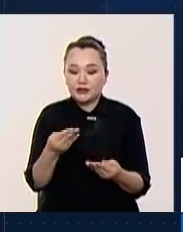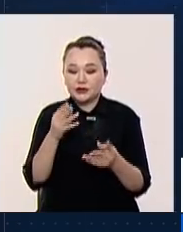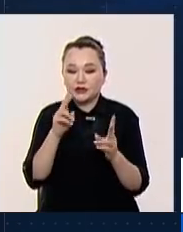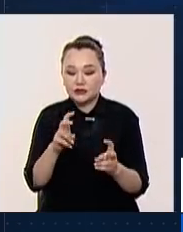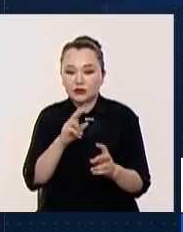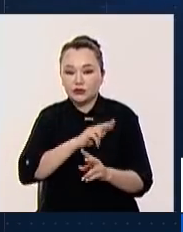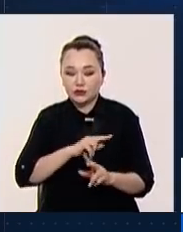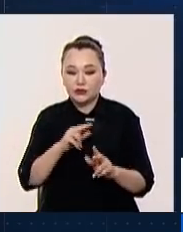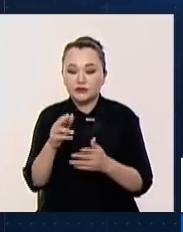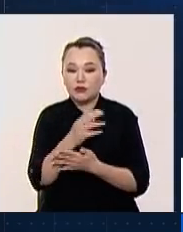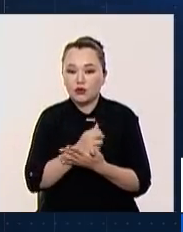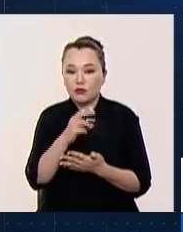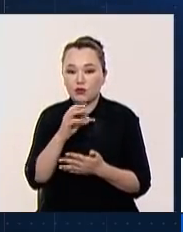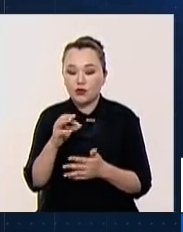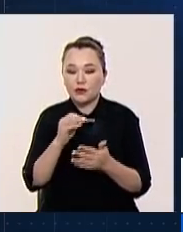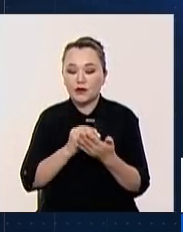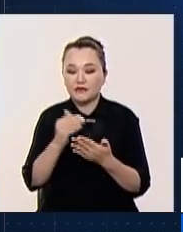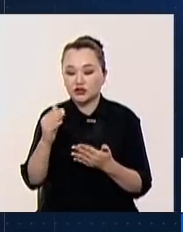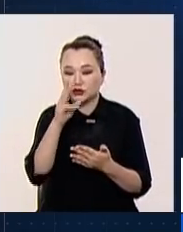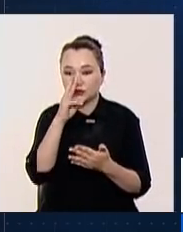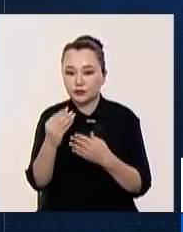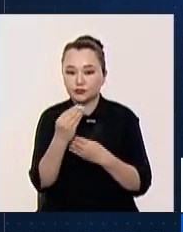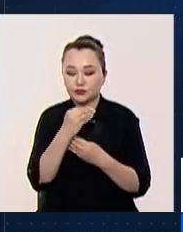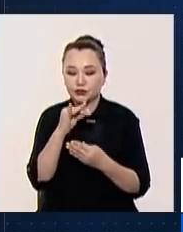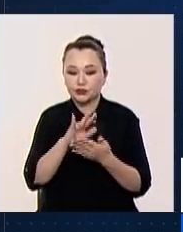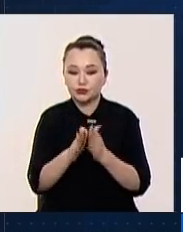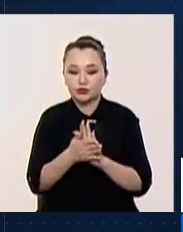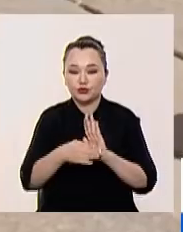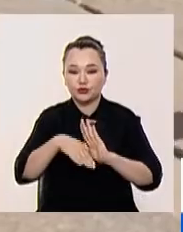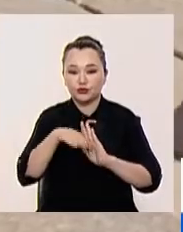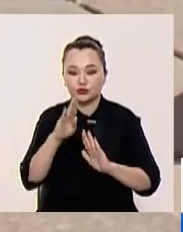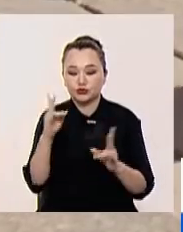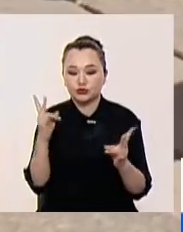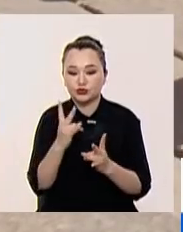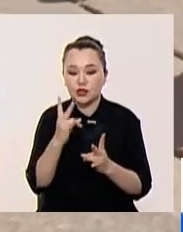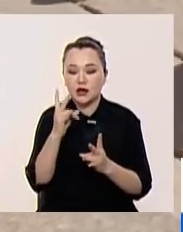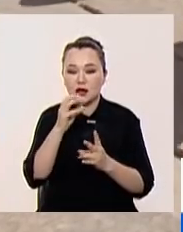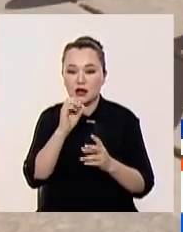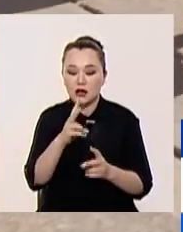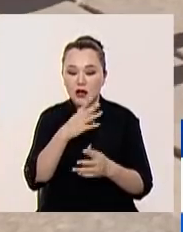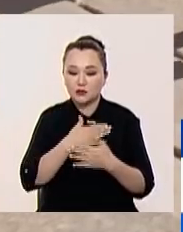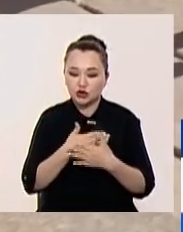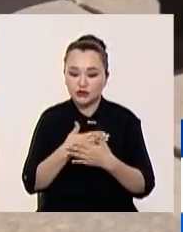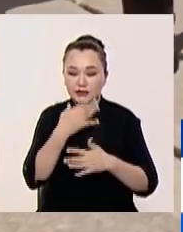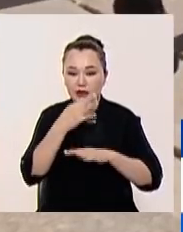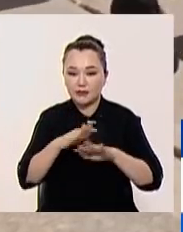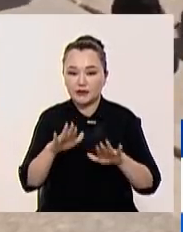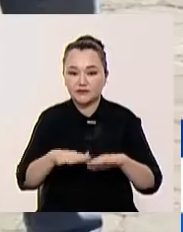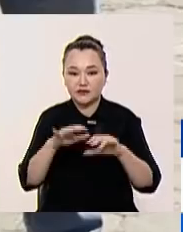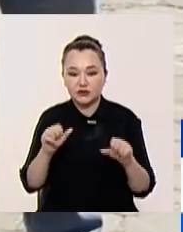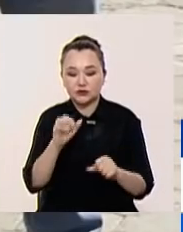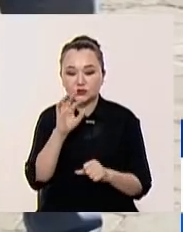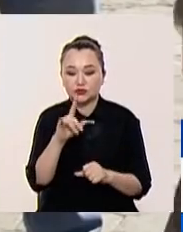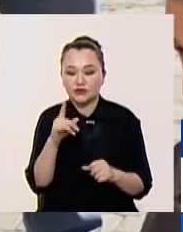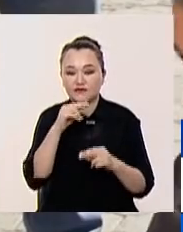уже трудовой спор, по повышению заработной платы и улучшению условий труда. Но, как отмечают общественники, местным властям стоило бы